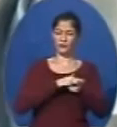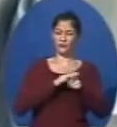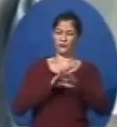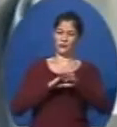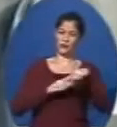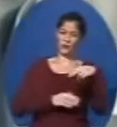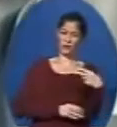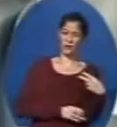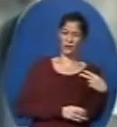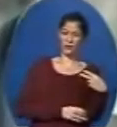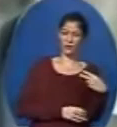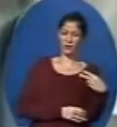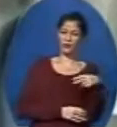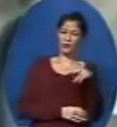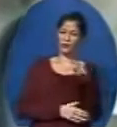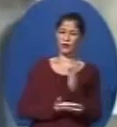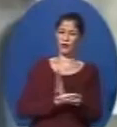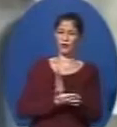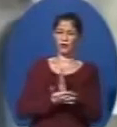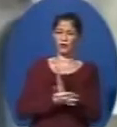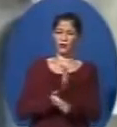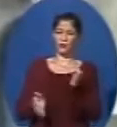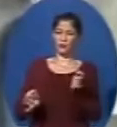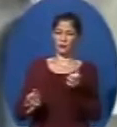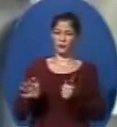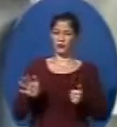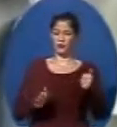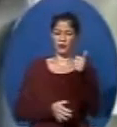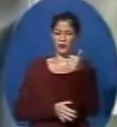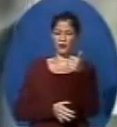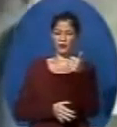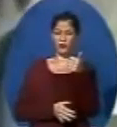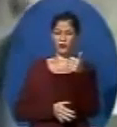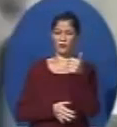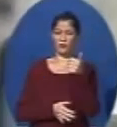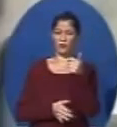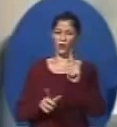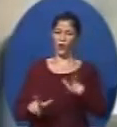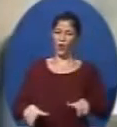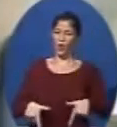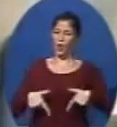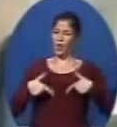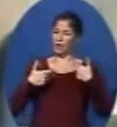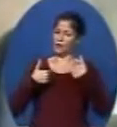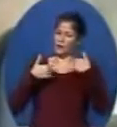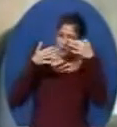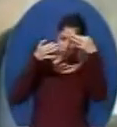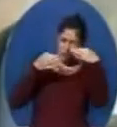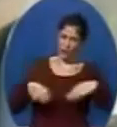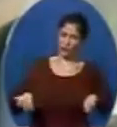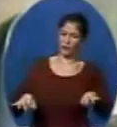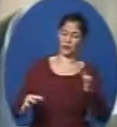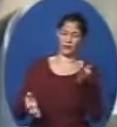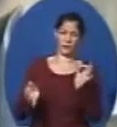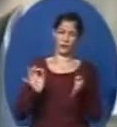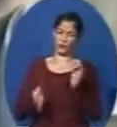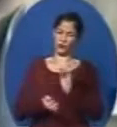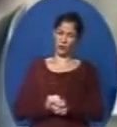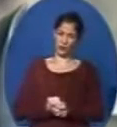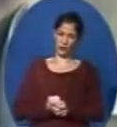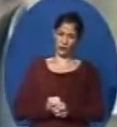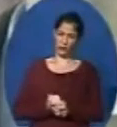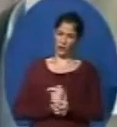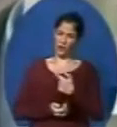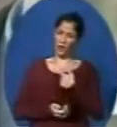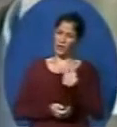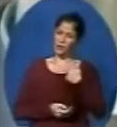ומצד שני, יש החלטה של בית משפט עליון, כל חיי כיבדתי את בית המשפט, נהגתי